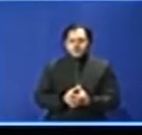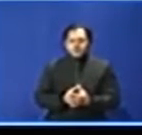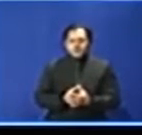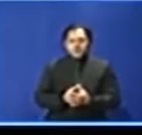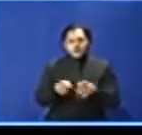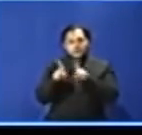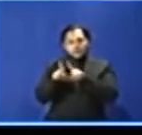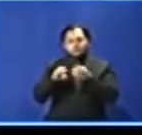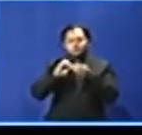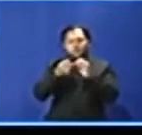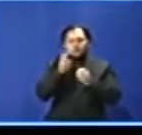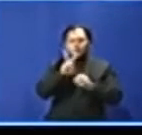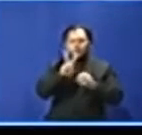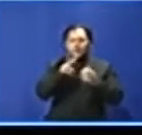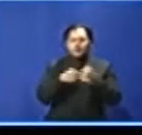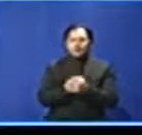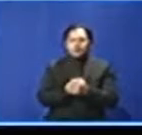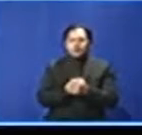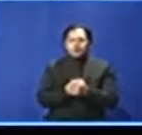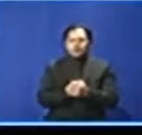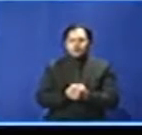pasangan nomor urut dua